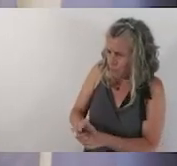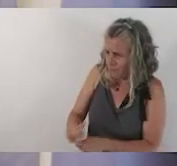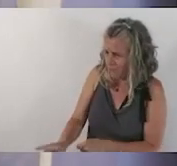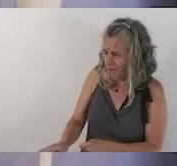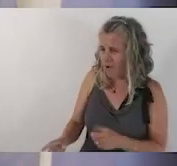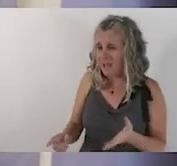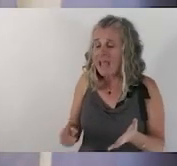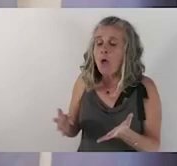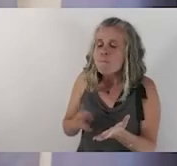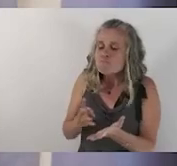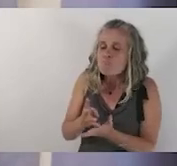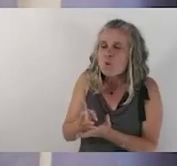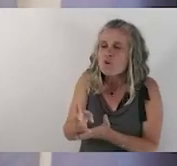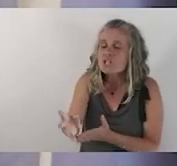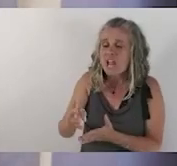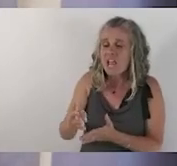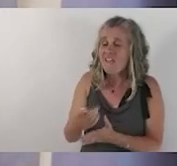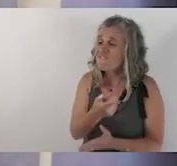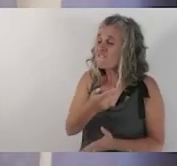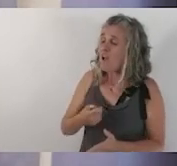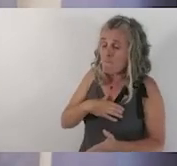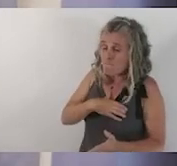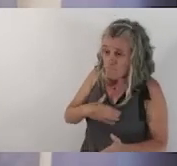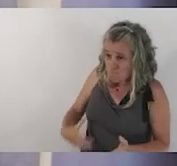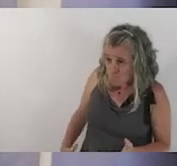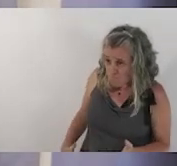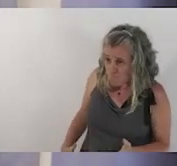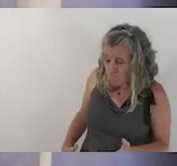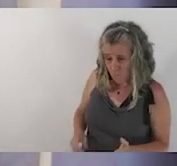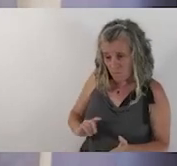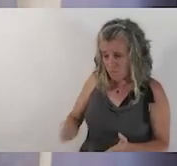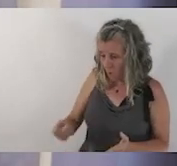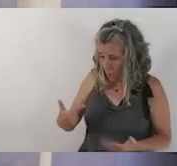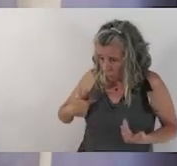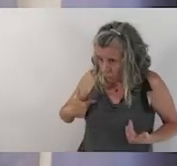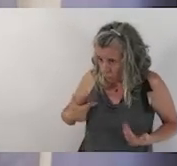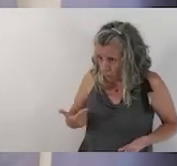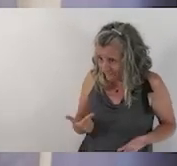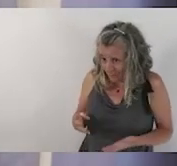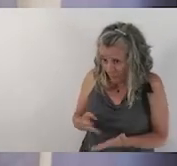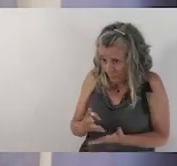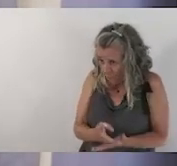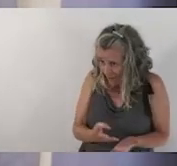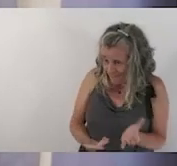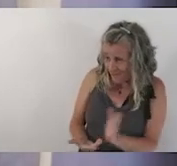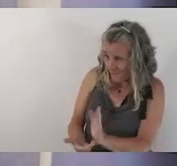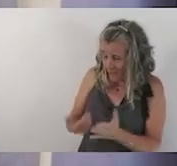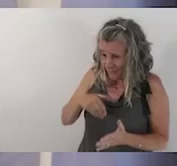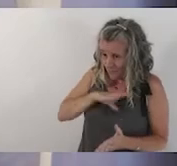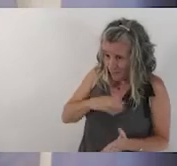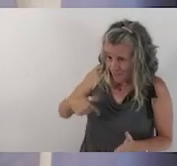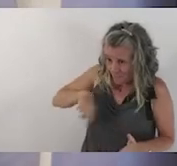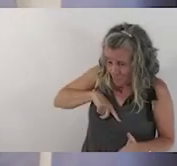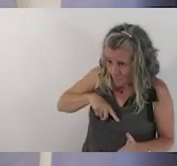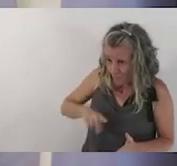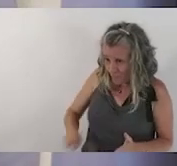Ce n'est pas un projet de la municipalité. Donc ce n'est pas nous le porteur de ce projet. Hein. Je rappelle qu'à chaque fois, les permis de construire